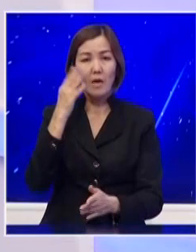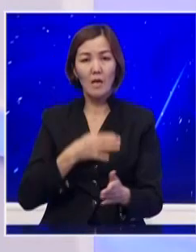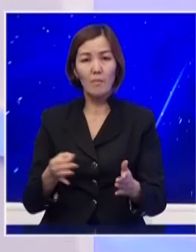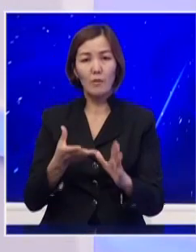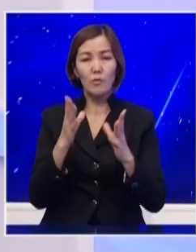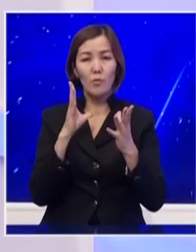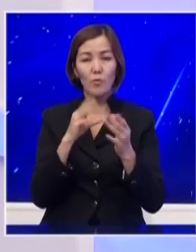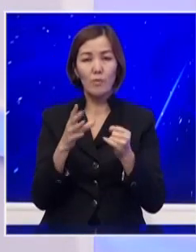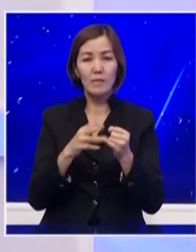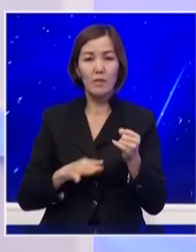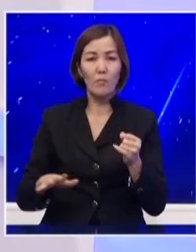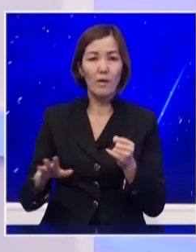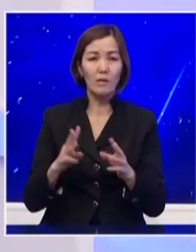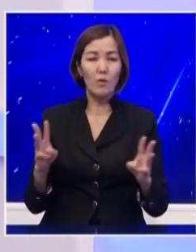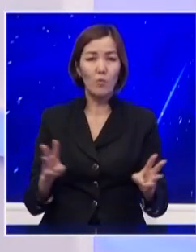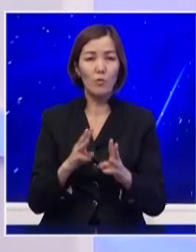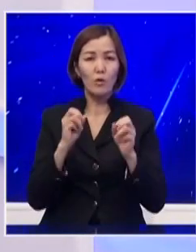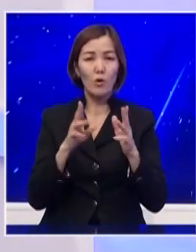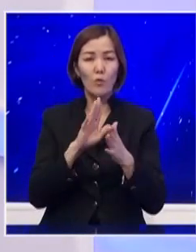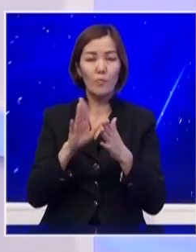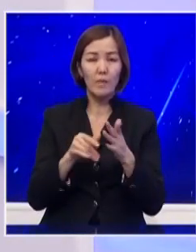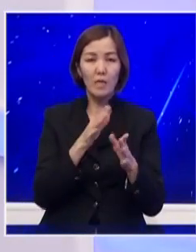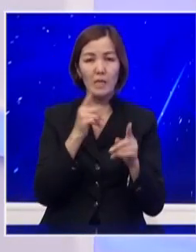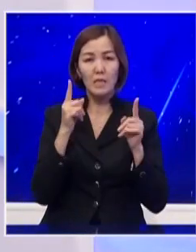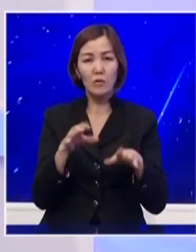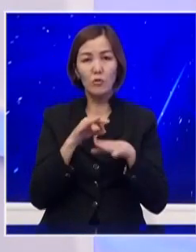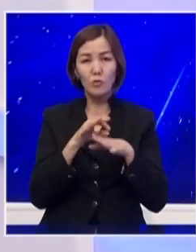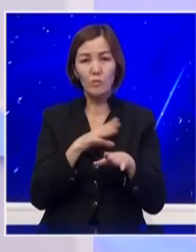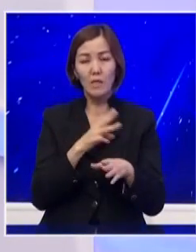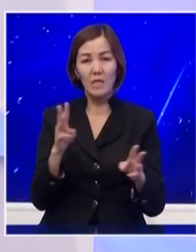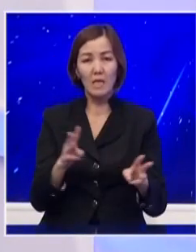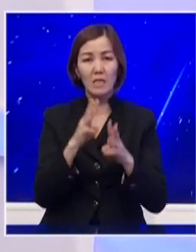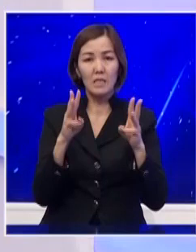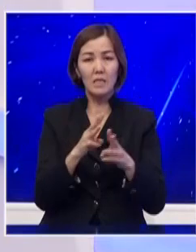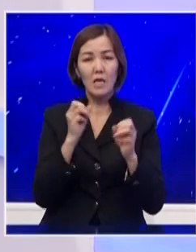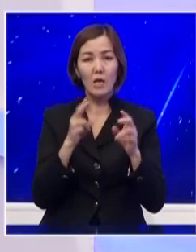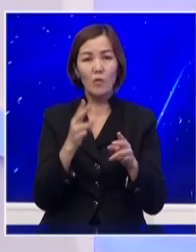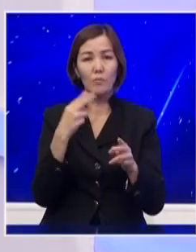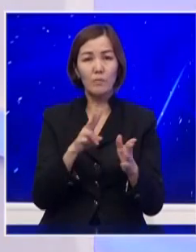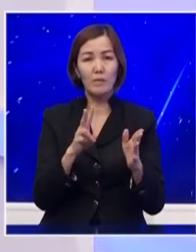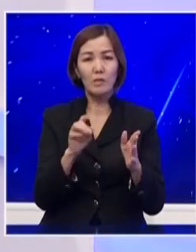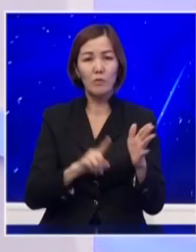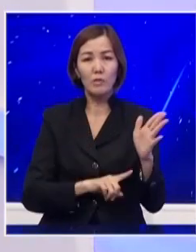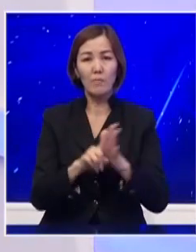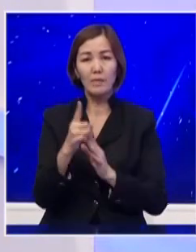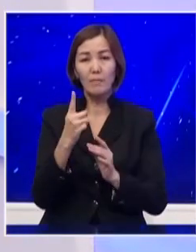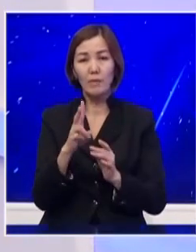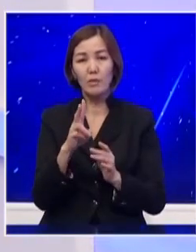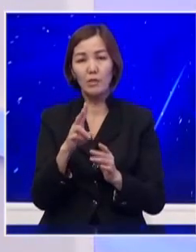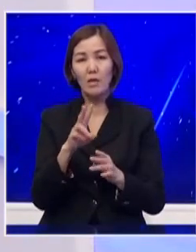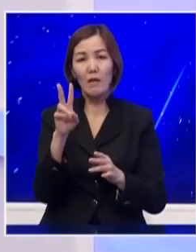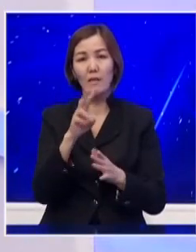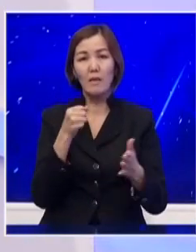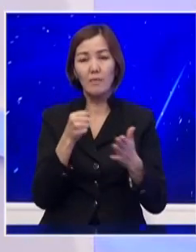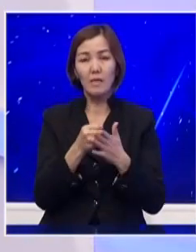Сақтанғанды сақтайды. Алматы облысы аумағында өрт қауіпті кезең жүріп жатыр. Қызыл жалын қаупі 20 наурыз бен 1 қараша